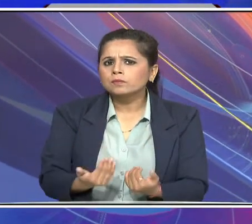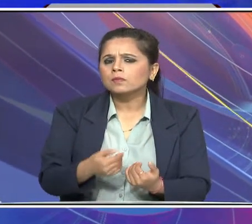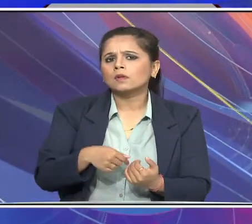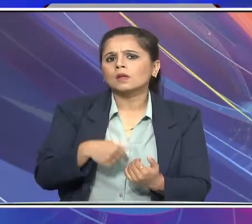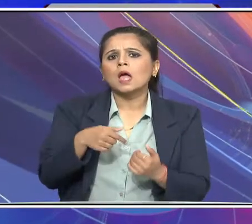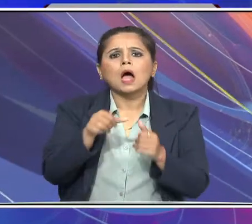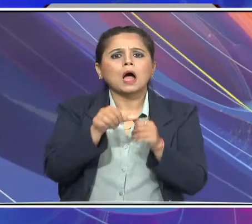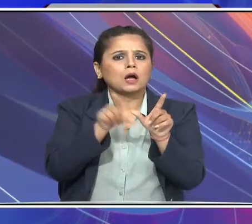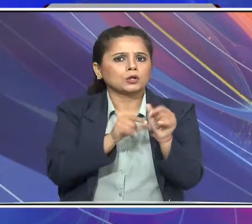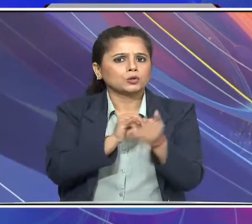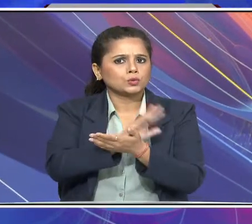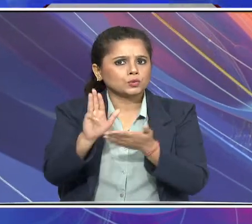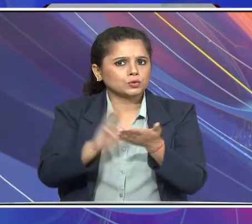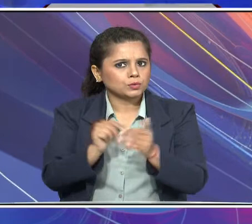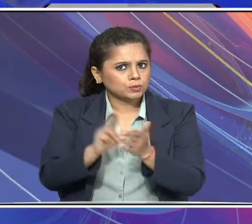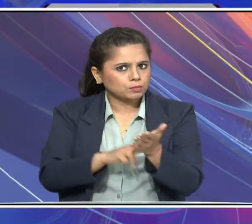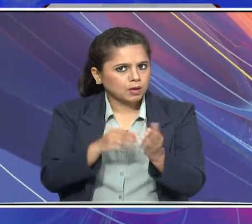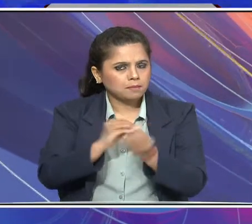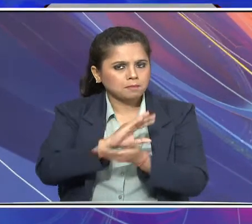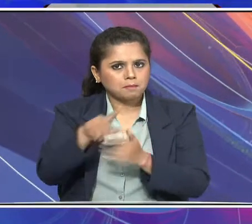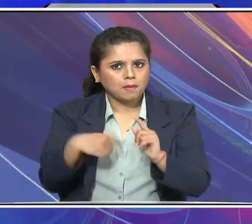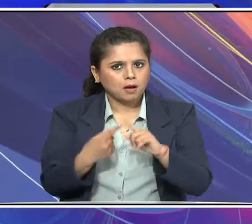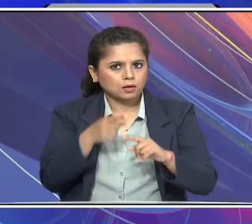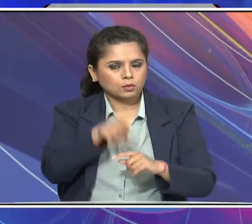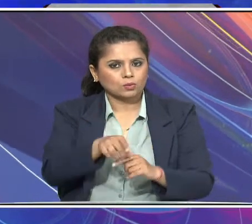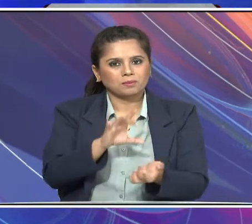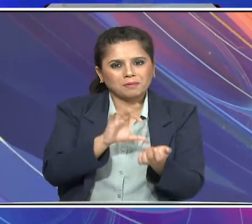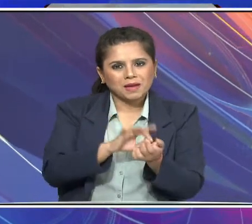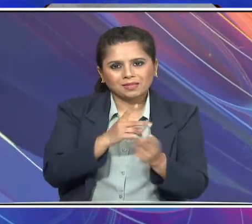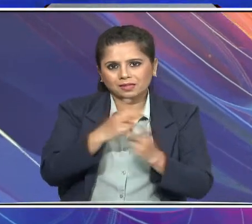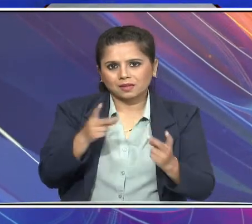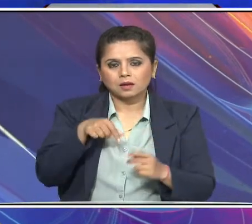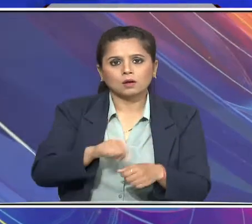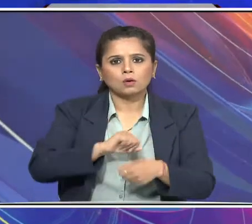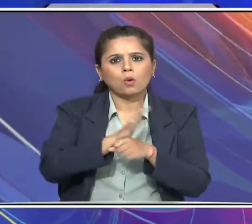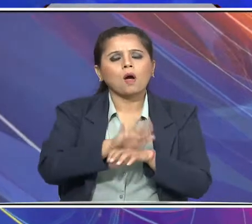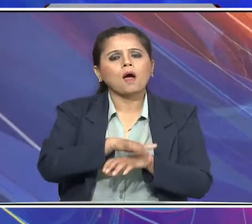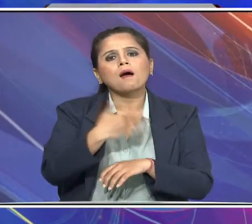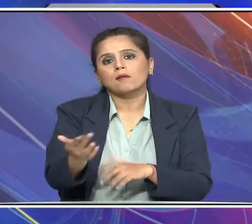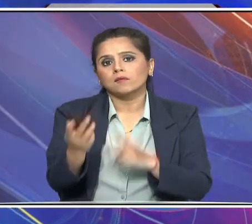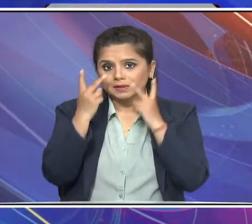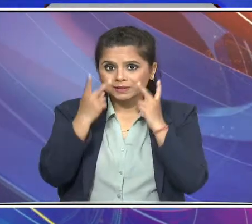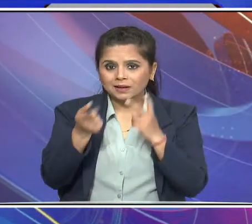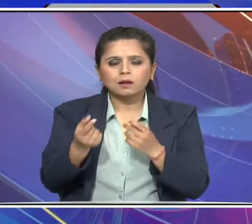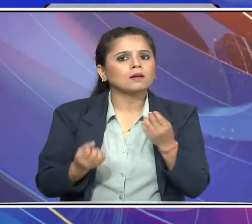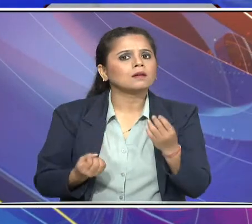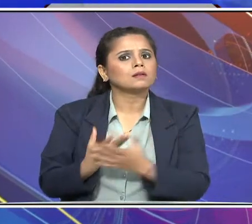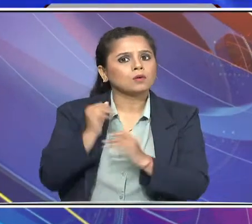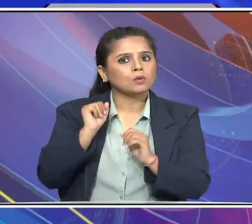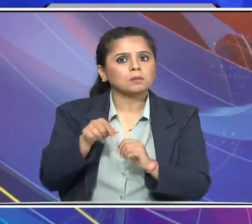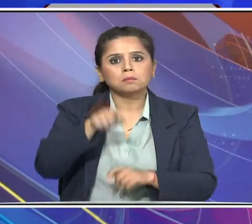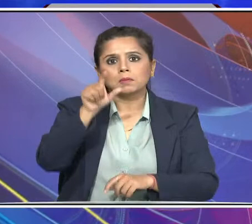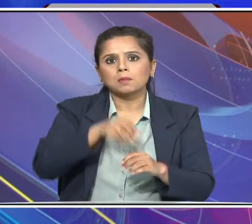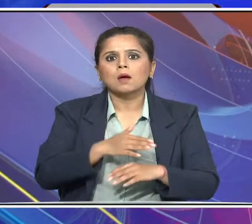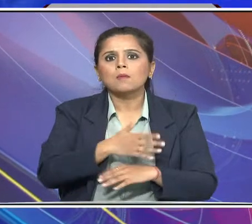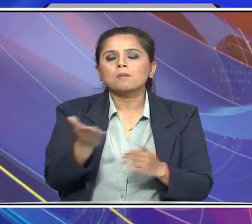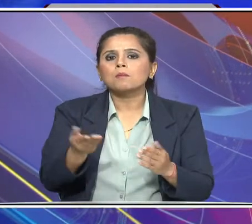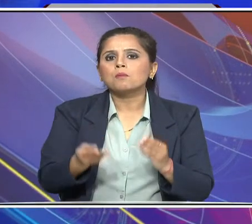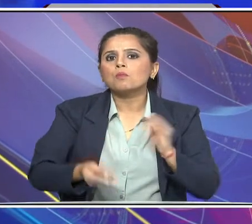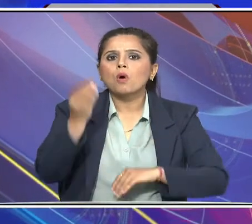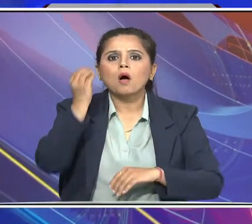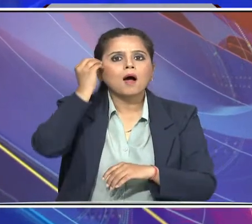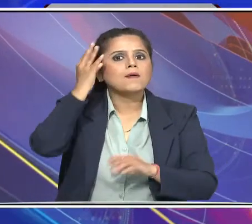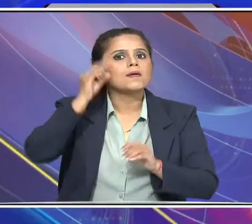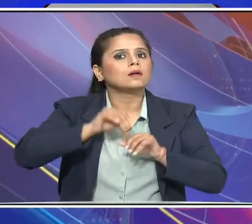आयुष्मान भारत योजना का इंप्लीमेंटेशन होने से पोस्ट के बाद ज्यादा पब्लिक अवेयरनेस होने से